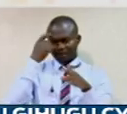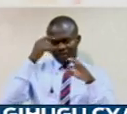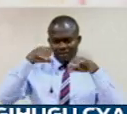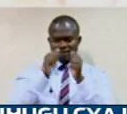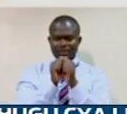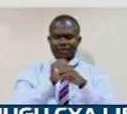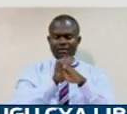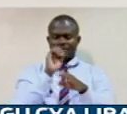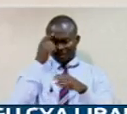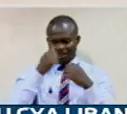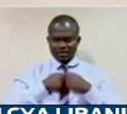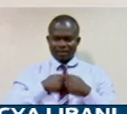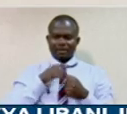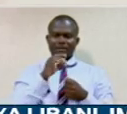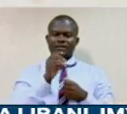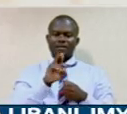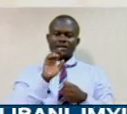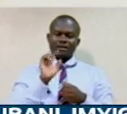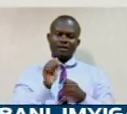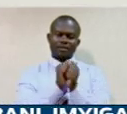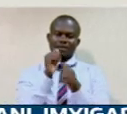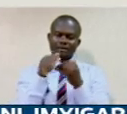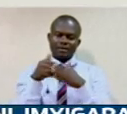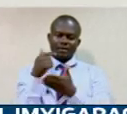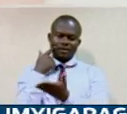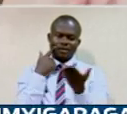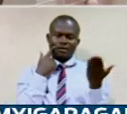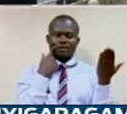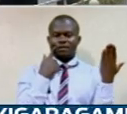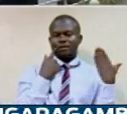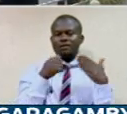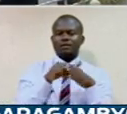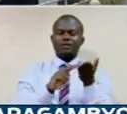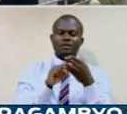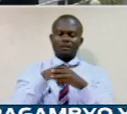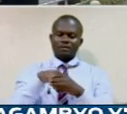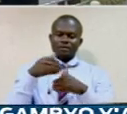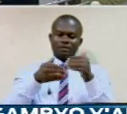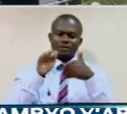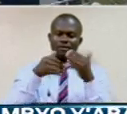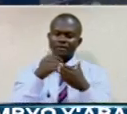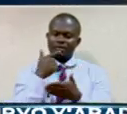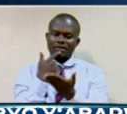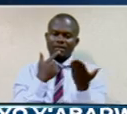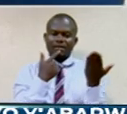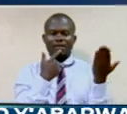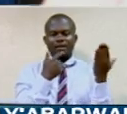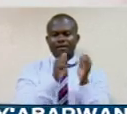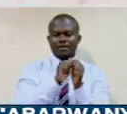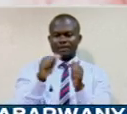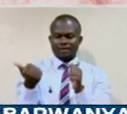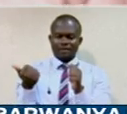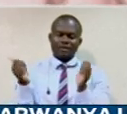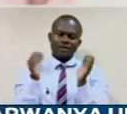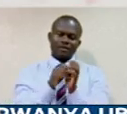Kongo irwanya Leta y'u Rwanda nka FDLR n'iyindi, ndetse bakanabashakira amafaranga yifashishwaga mu ngendo gushaka impapuro z'inzira, amafunguro n'ibindi. Hari kandi